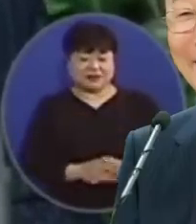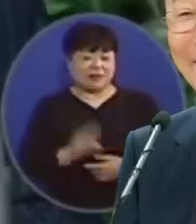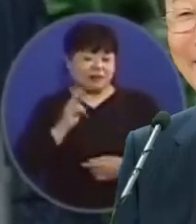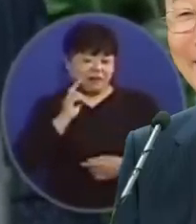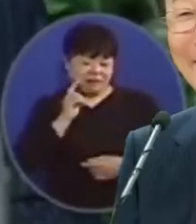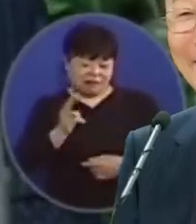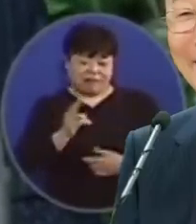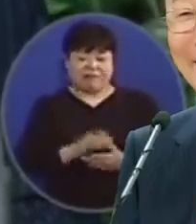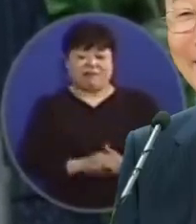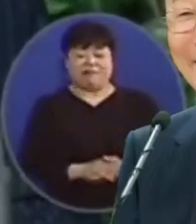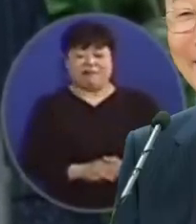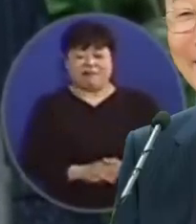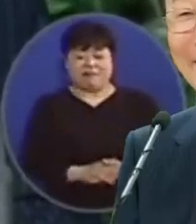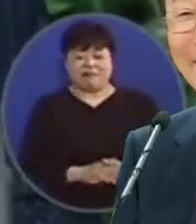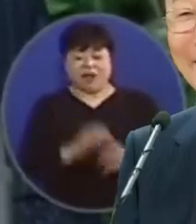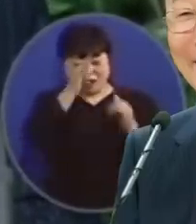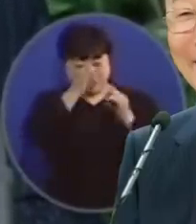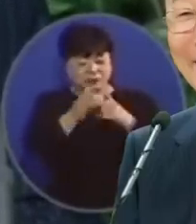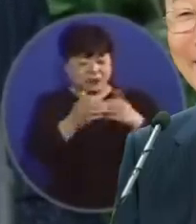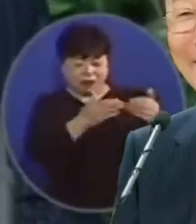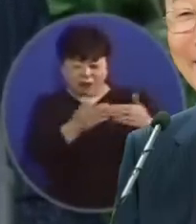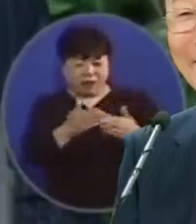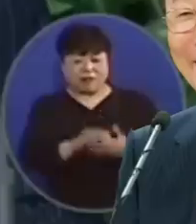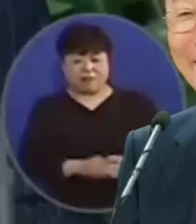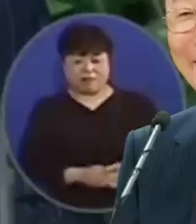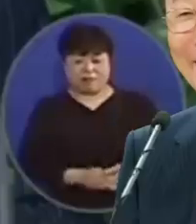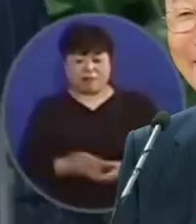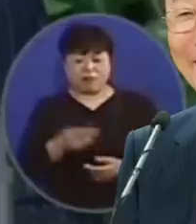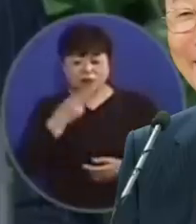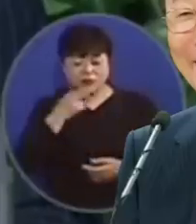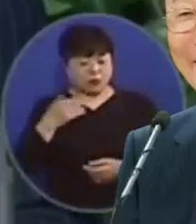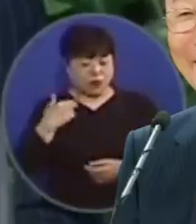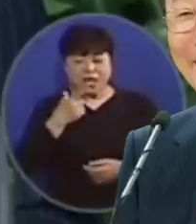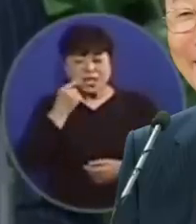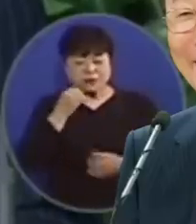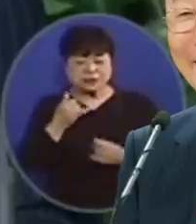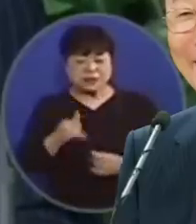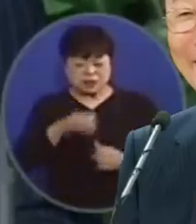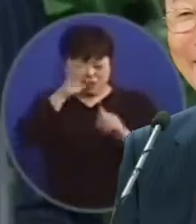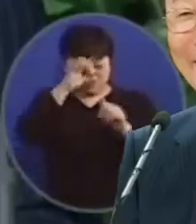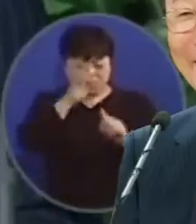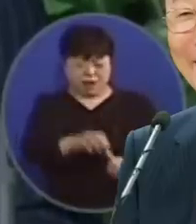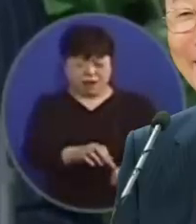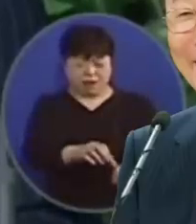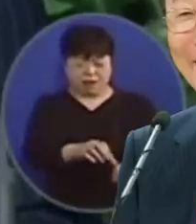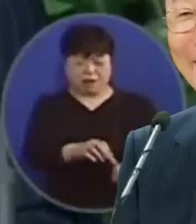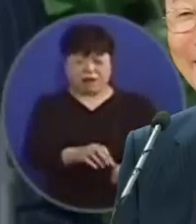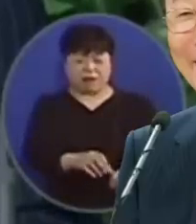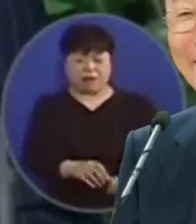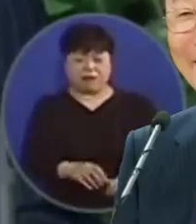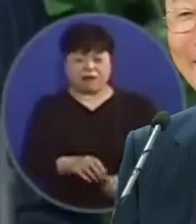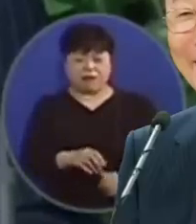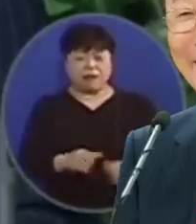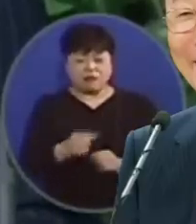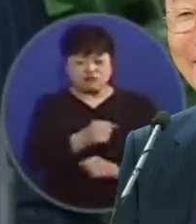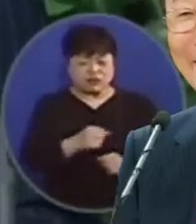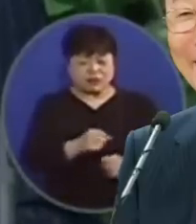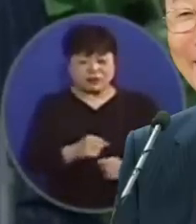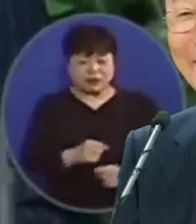대단했어요. 그 역사적으로 체험 안 해본 여러분 모를 것입니다. 일본 사람에게 압박을 당하고 묶여있다가 해방된